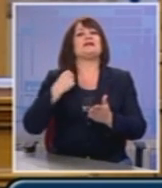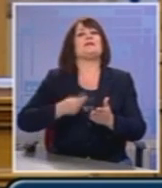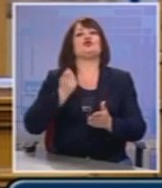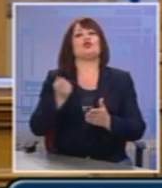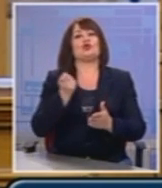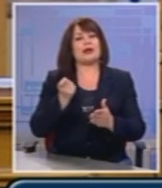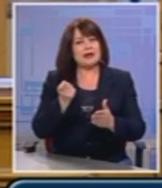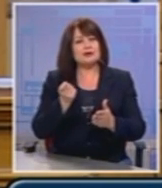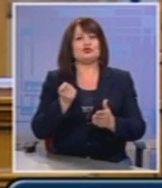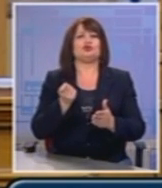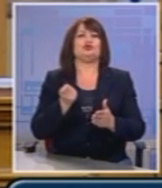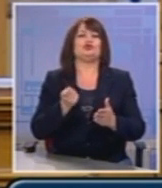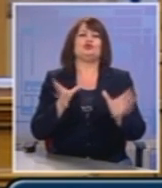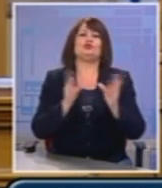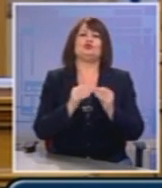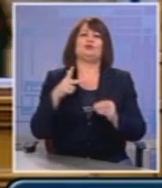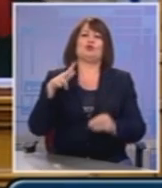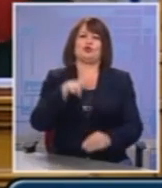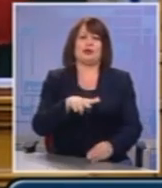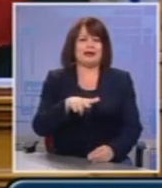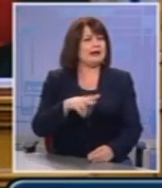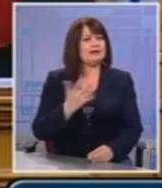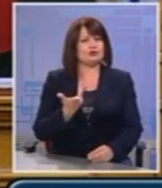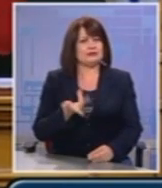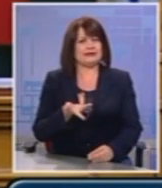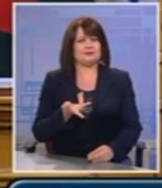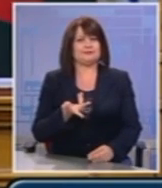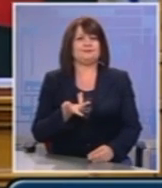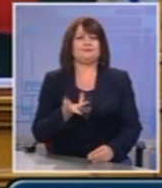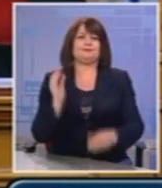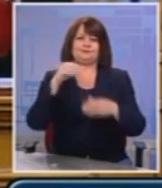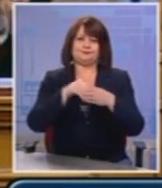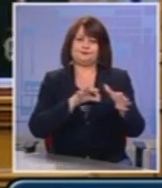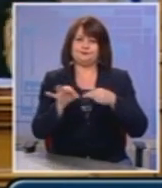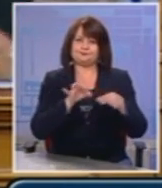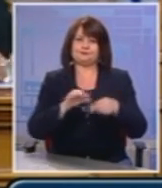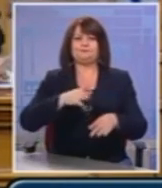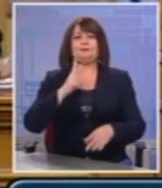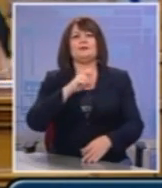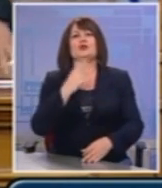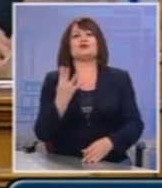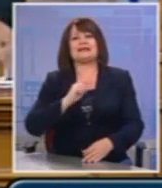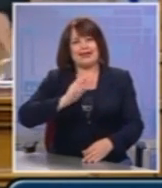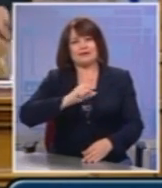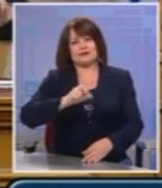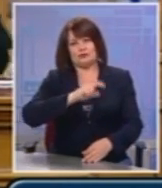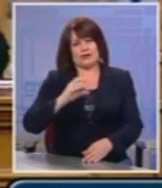αναπαριστούσε για την πορτογαλία αντιπροσώπευε για την πορτογαλλία που εντάσεται στο σχέδιο περίπου 24